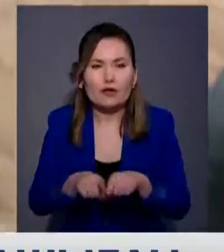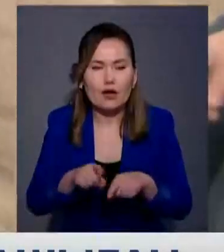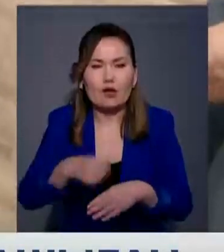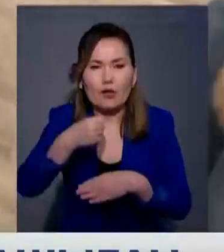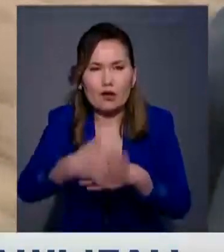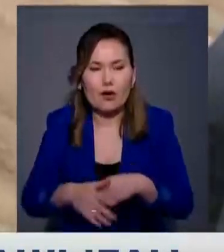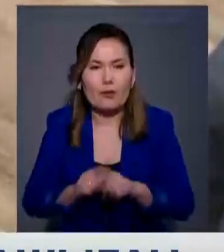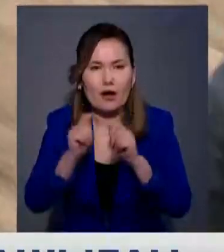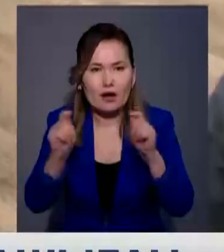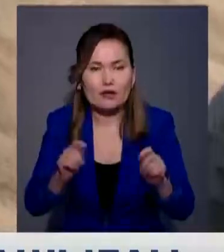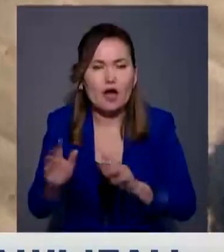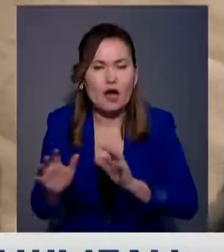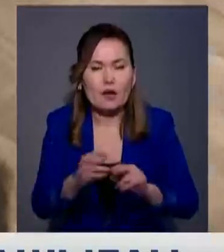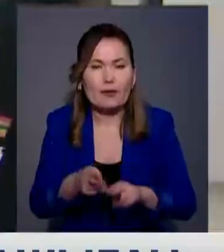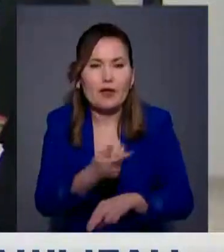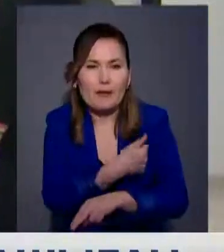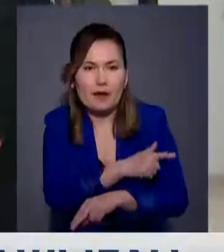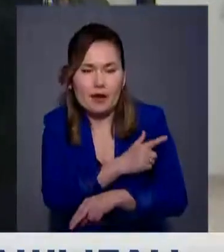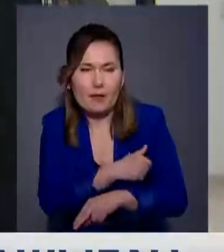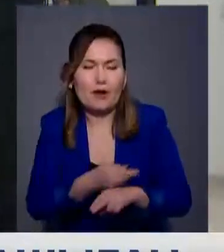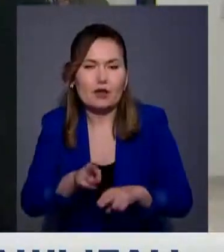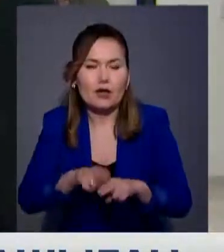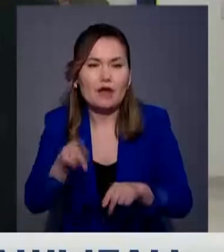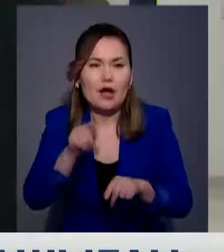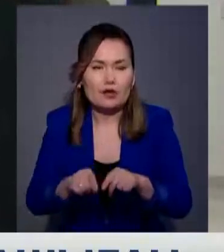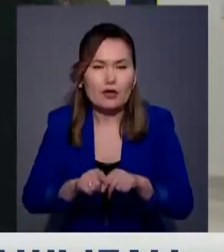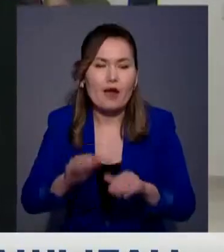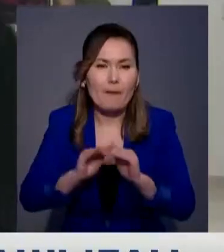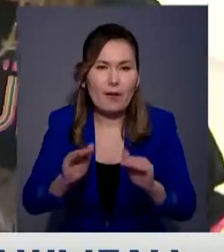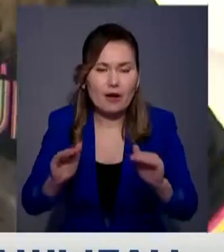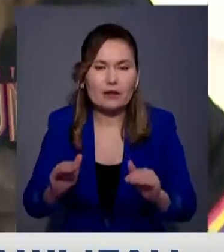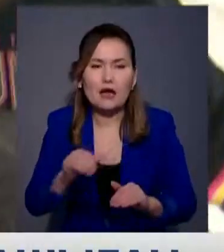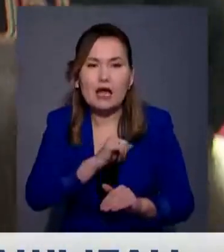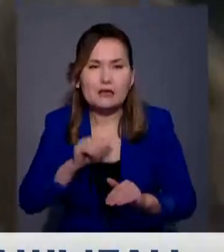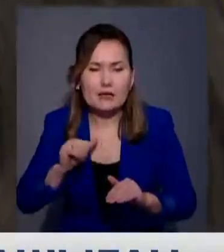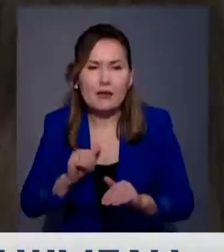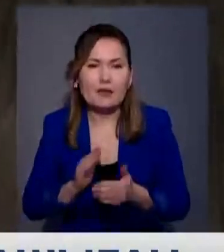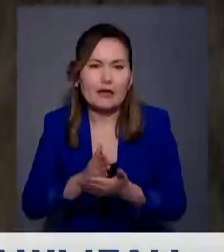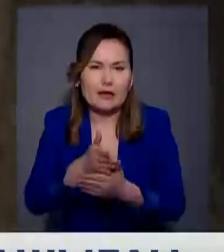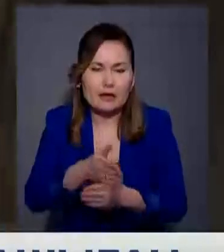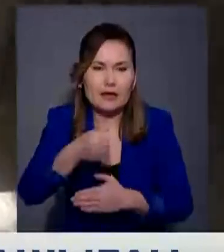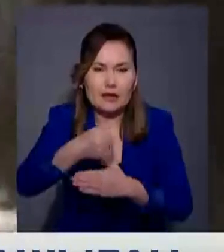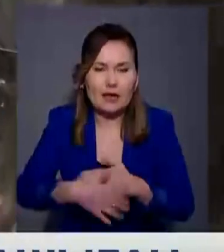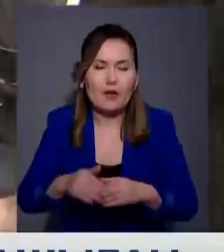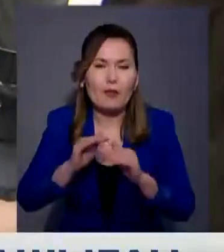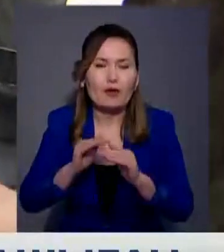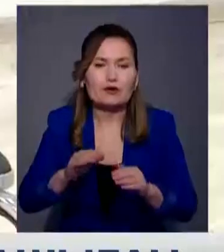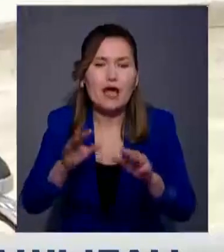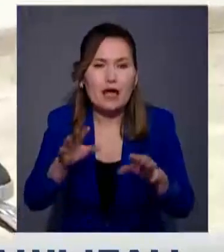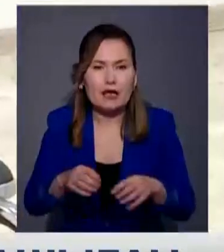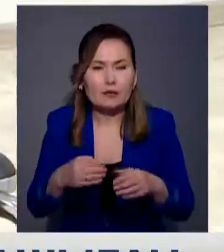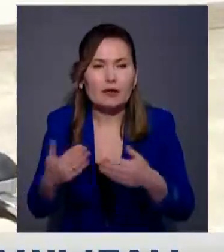отыр. Сонда иттерді медициналық мекемелерге тасымай, балалар өздері орталыққа келіп, сүйікті жануарларын көріп ойнай алады дейді